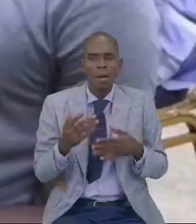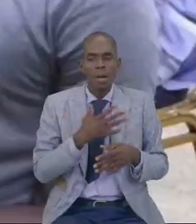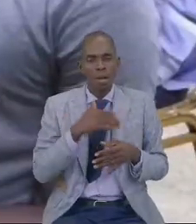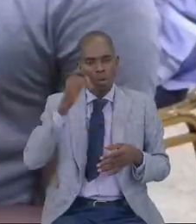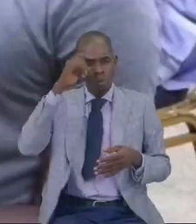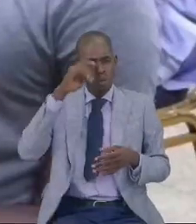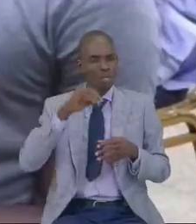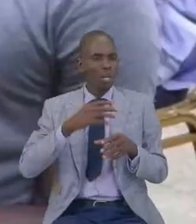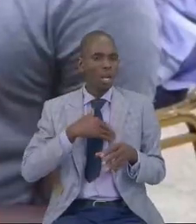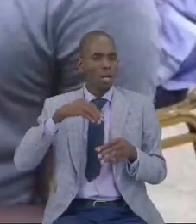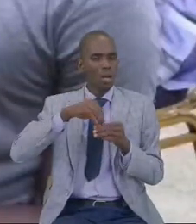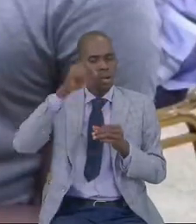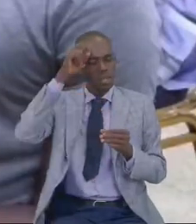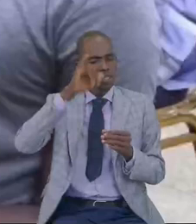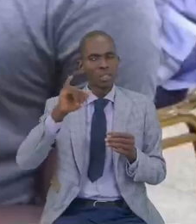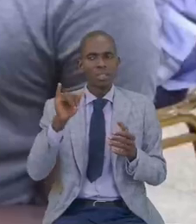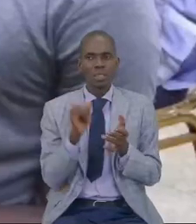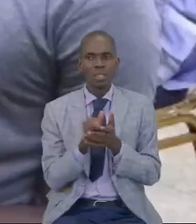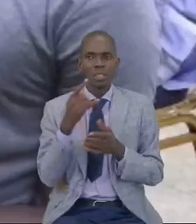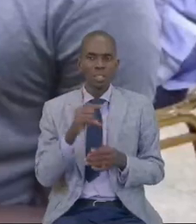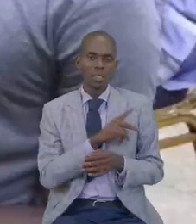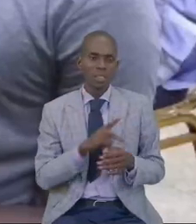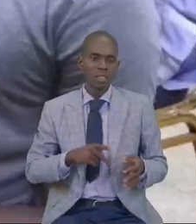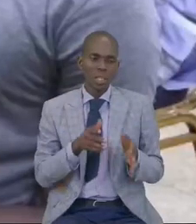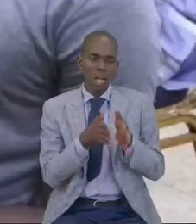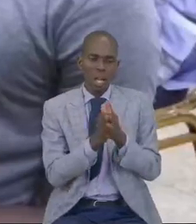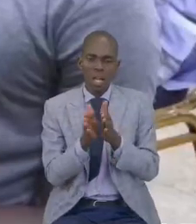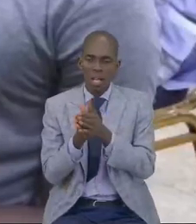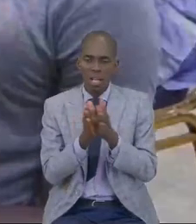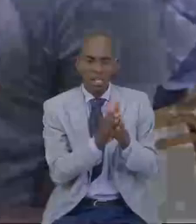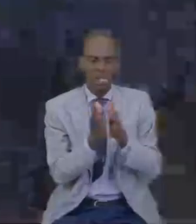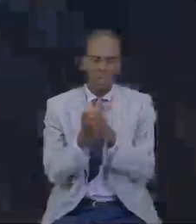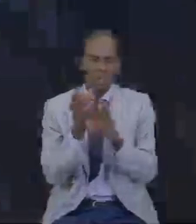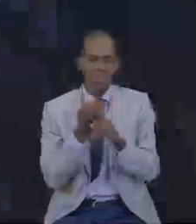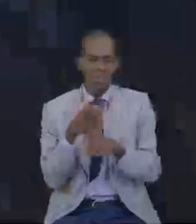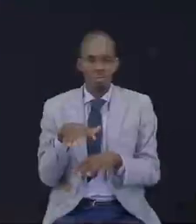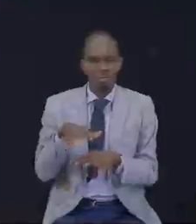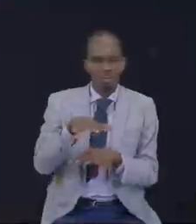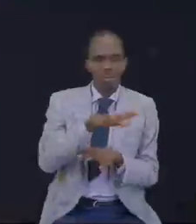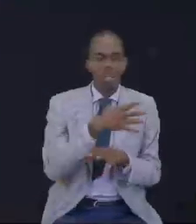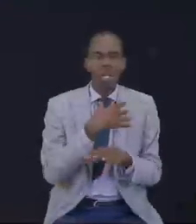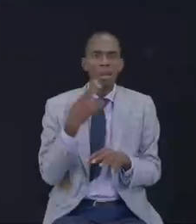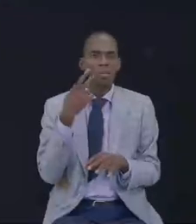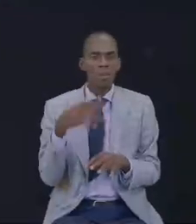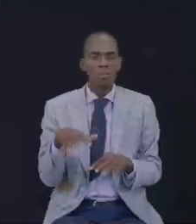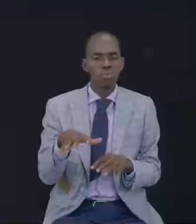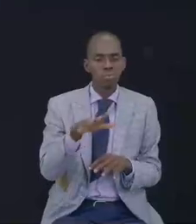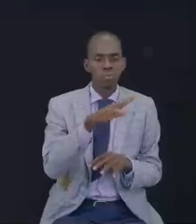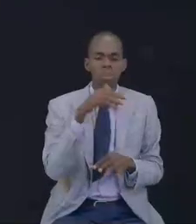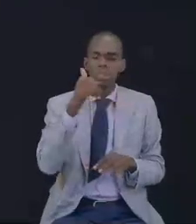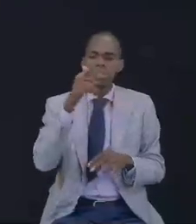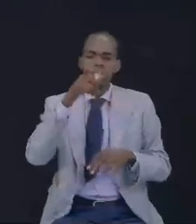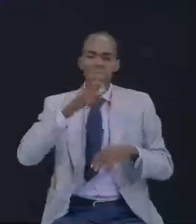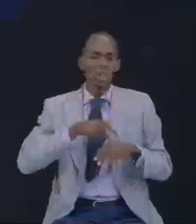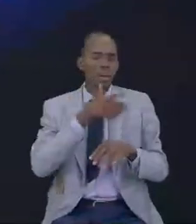l'intelligence, et sur lesquels le roi les interrogeait, il les trouva 10 fois supérieurs. Ça, c'est